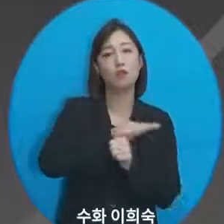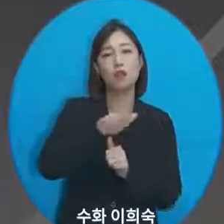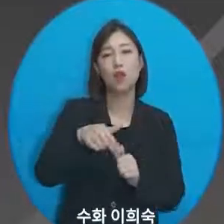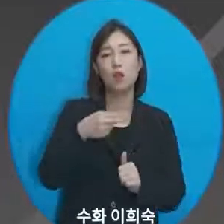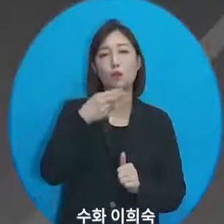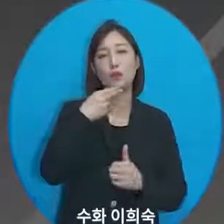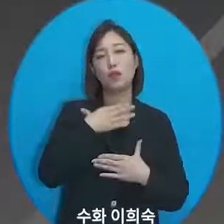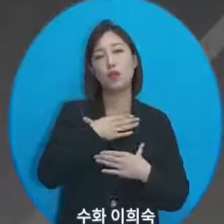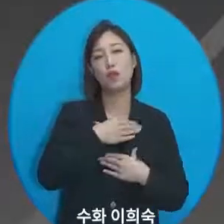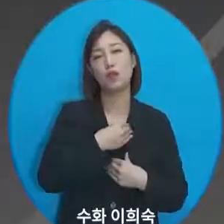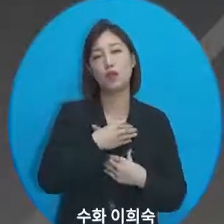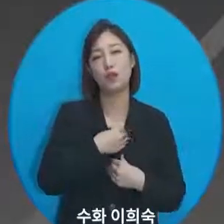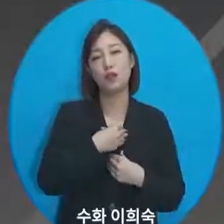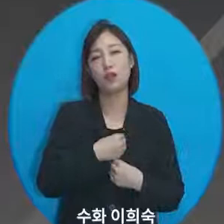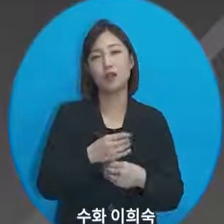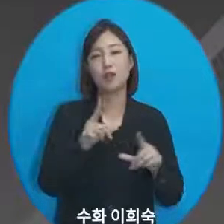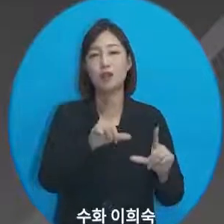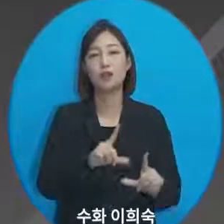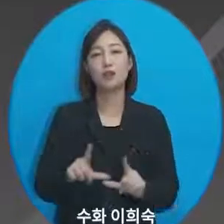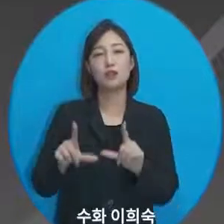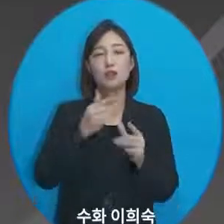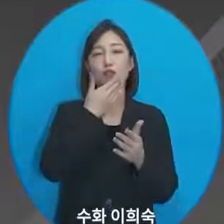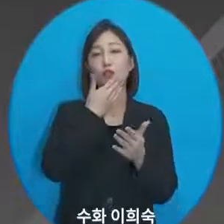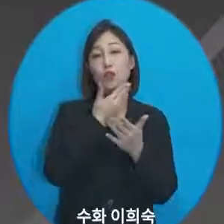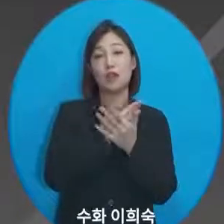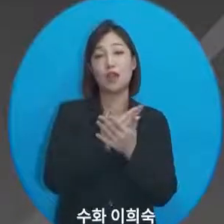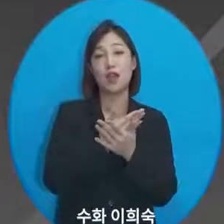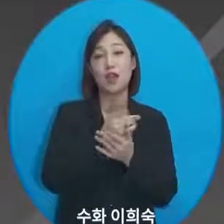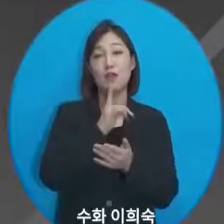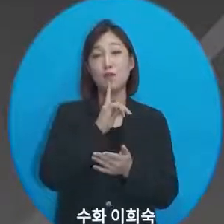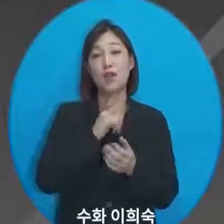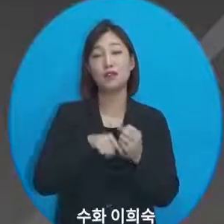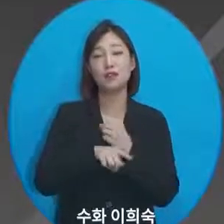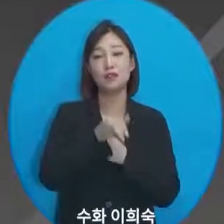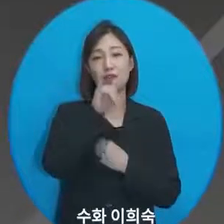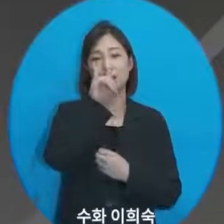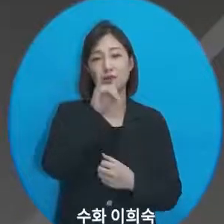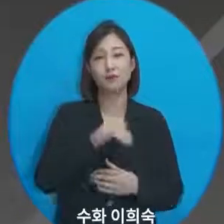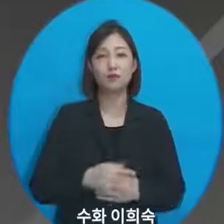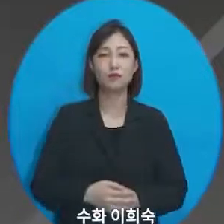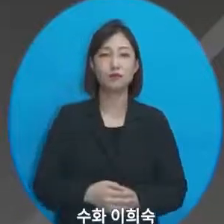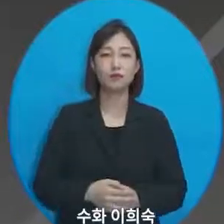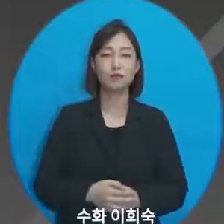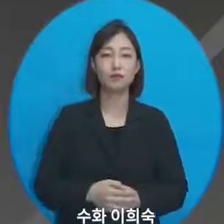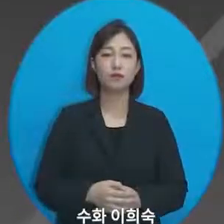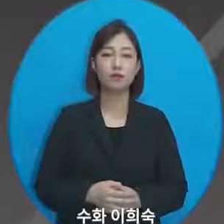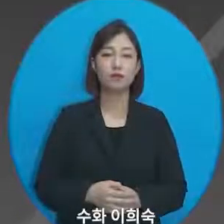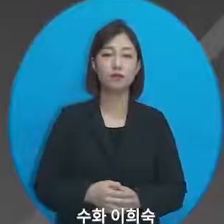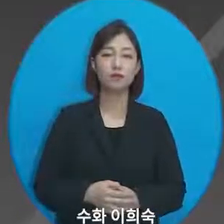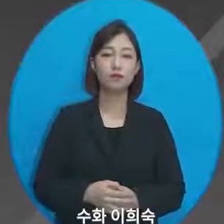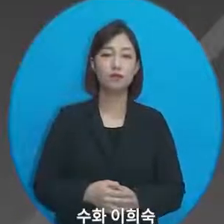것이냐에 초점이 모아져 있다라고 말씀드릴 수가 있고요. 바로 이제 그러한 맥락에서